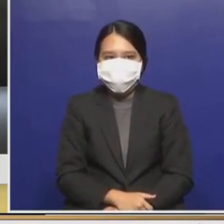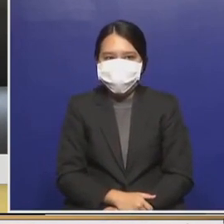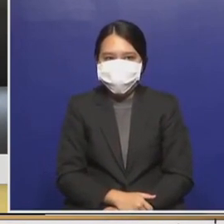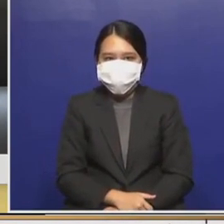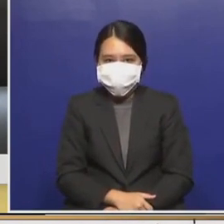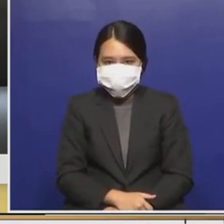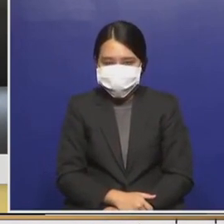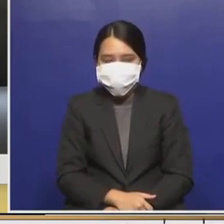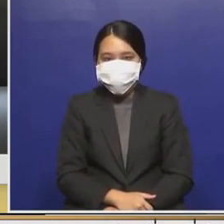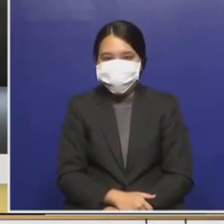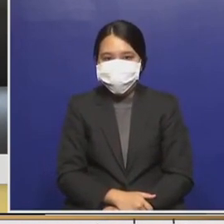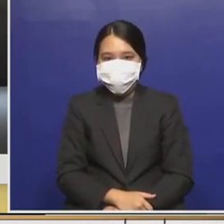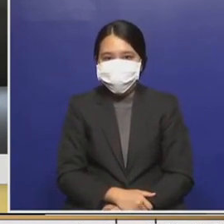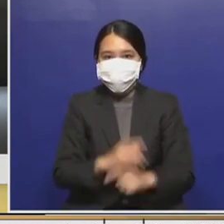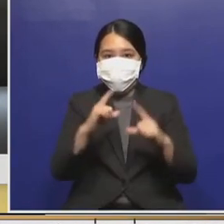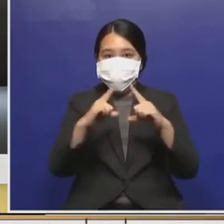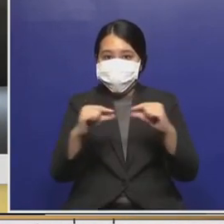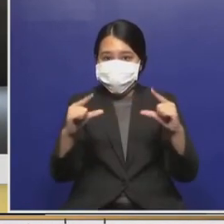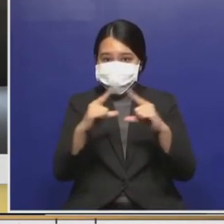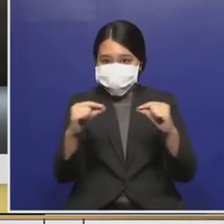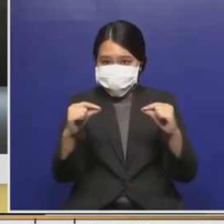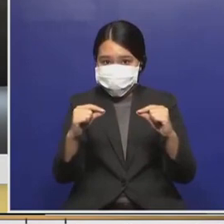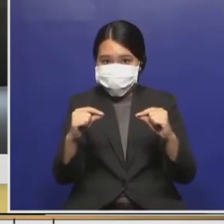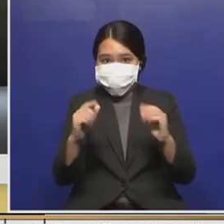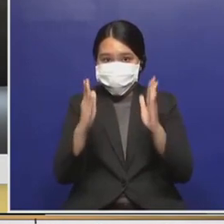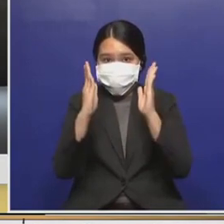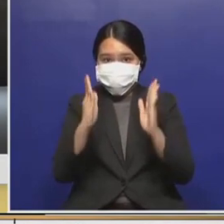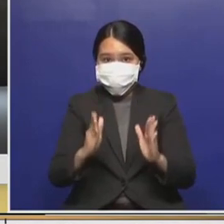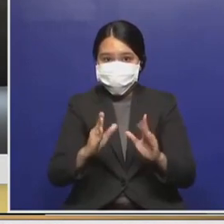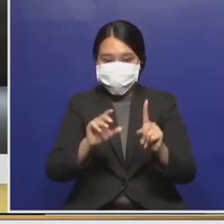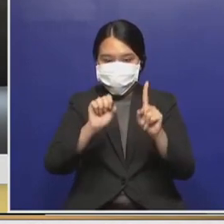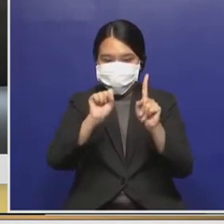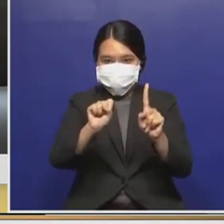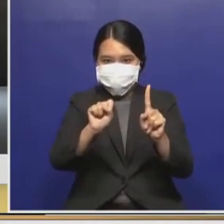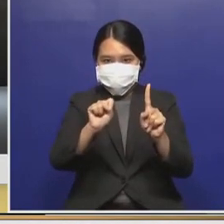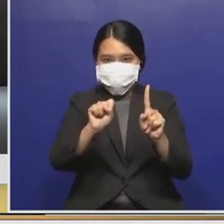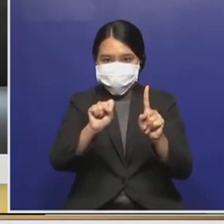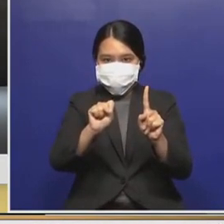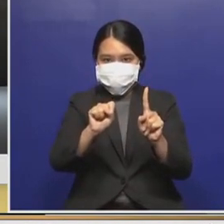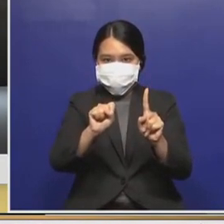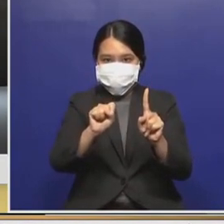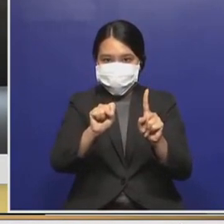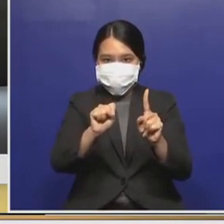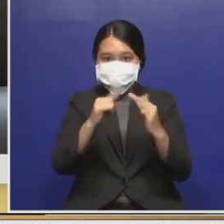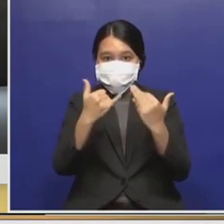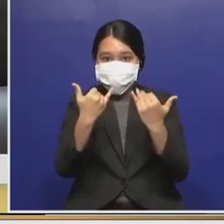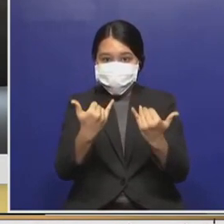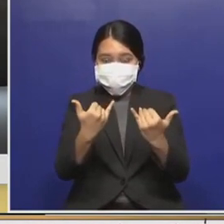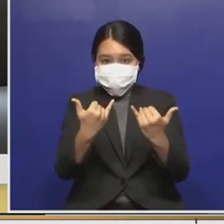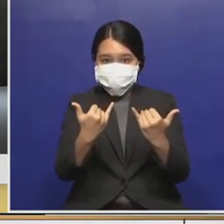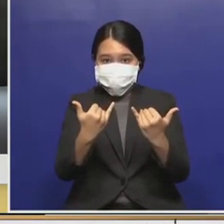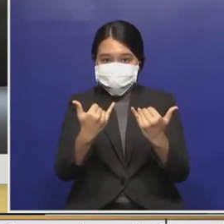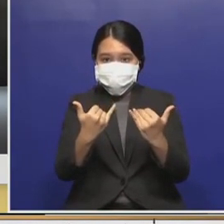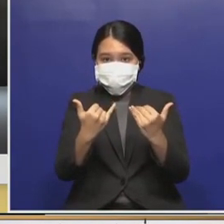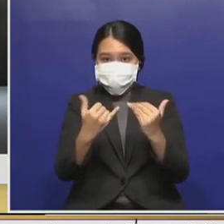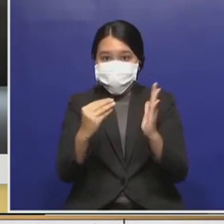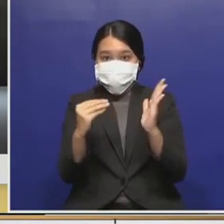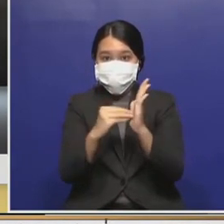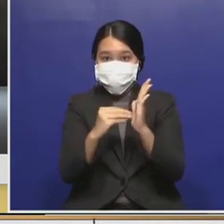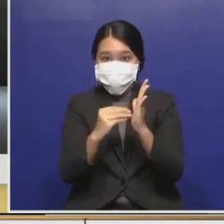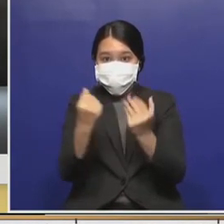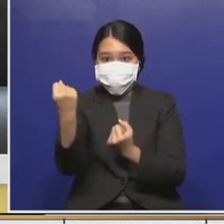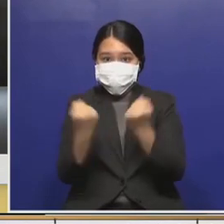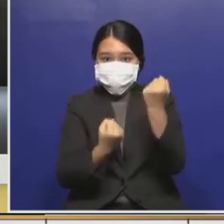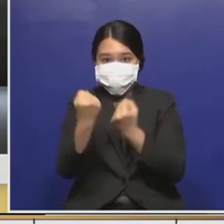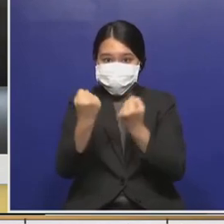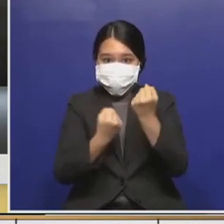เทคซี่ 1 แนคนวันนี้เหลือคนทอยู่ในกรุงเทพ ทำอาชีพทกซี่แ